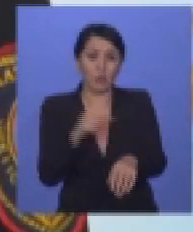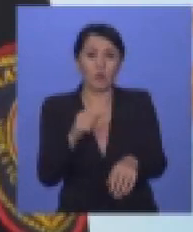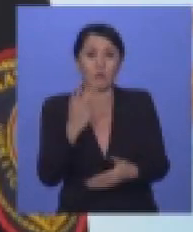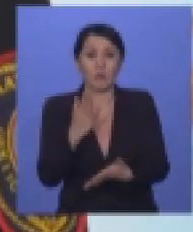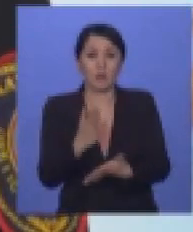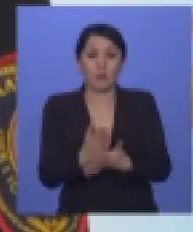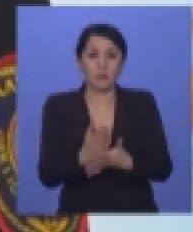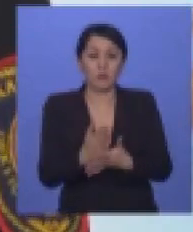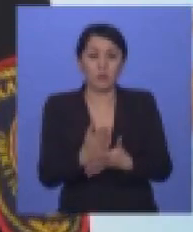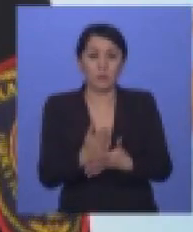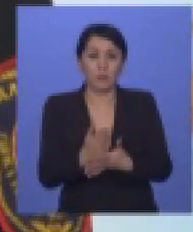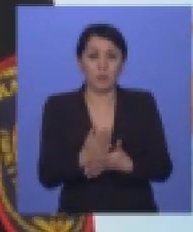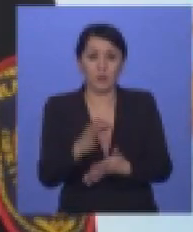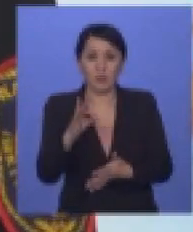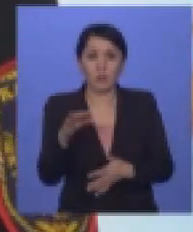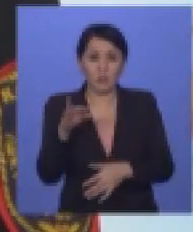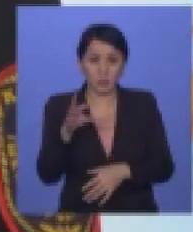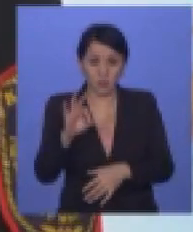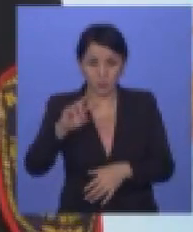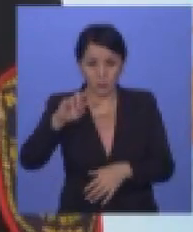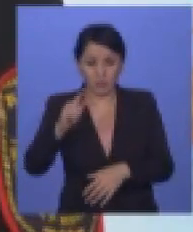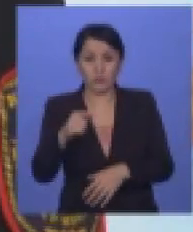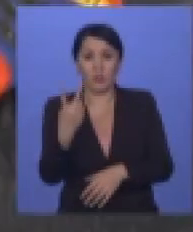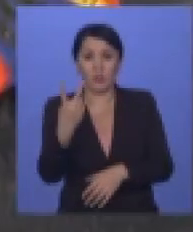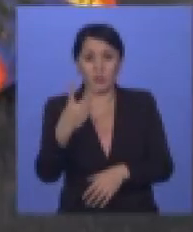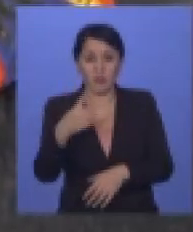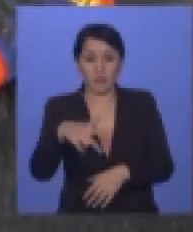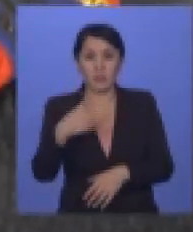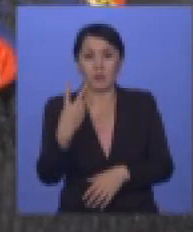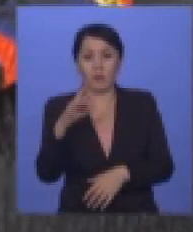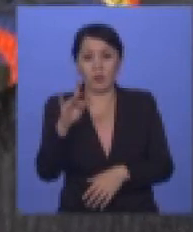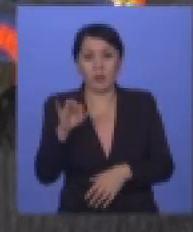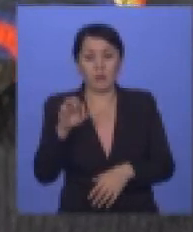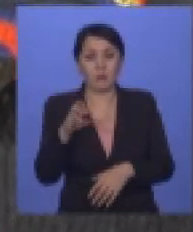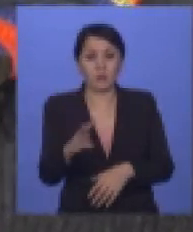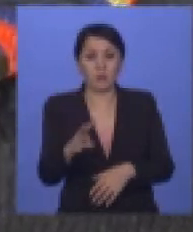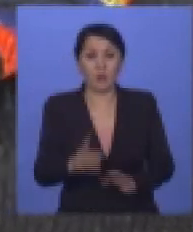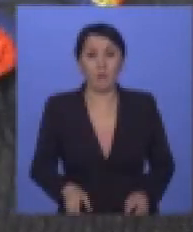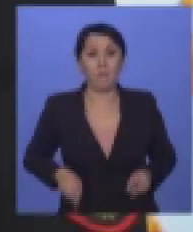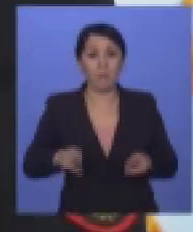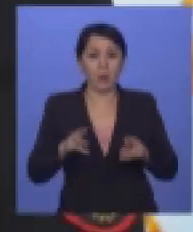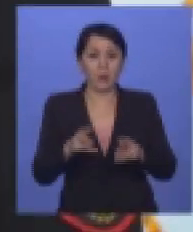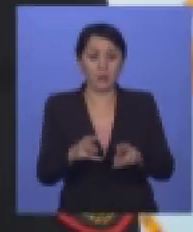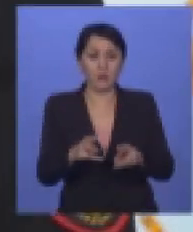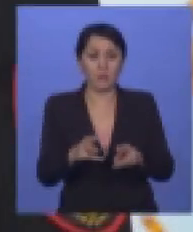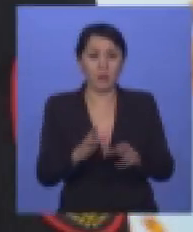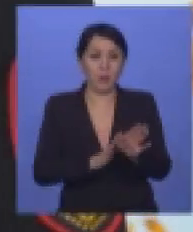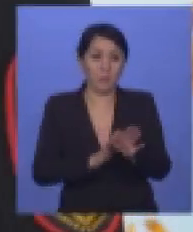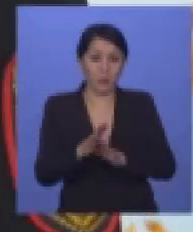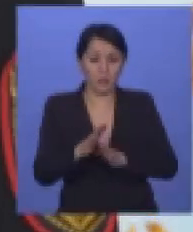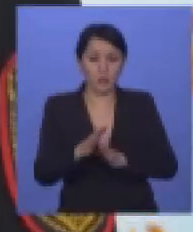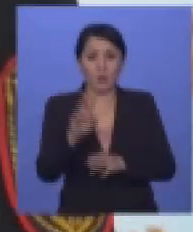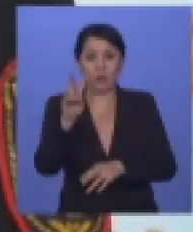наркотиком, известным под названием соль, общим весом 32 грамма. Его деяние квалифицируется по признакам состава преступления, предусмотренной